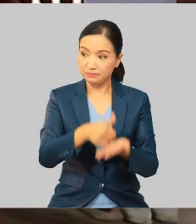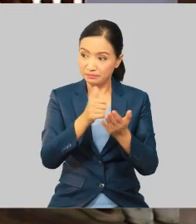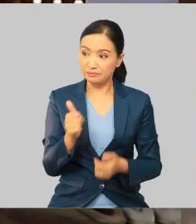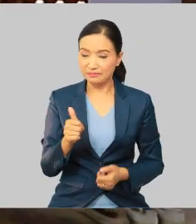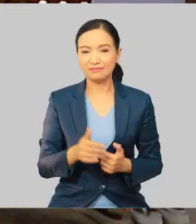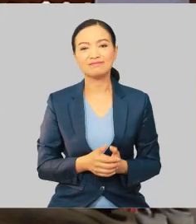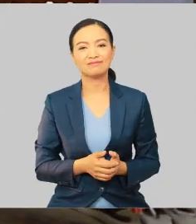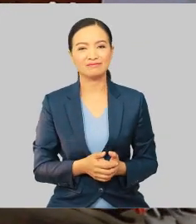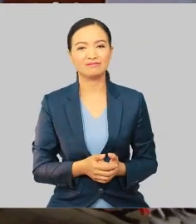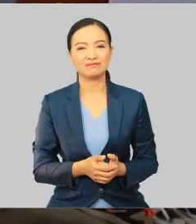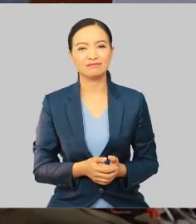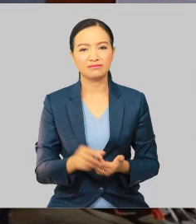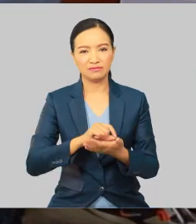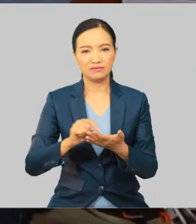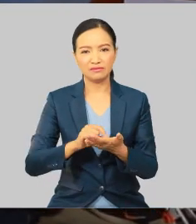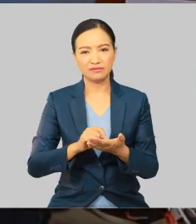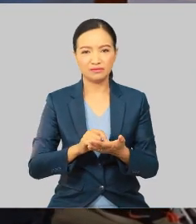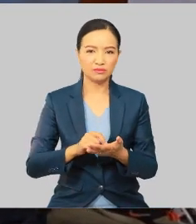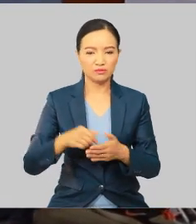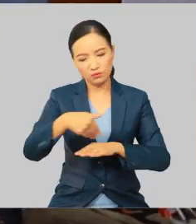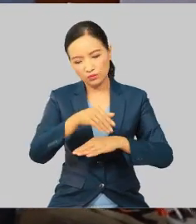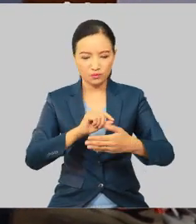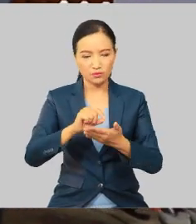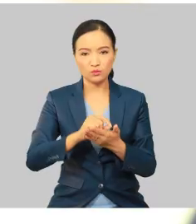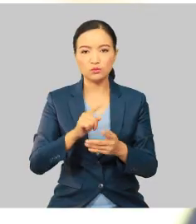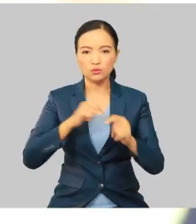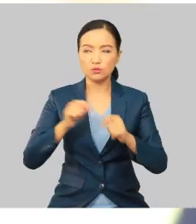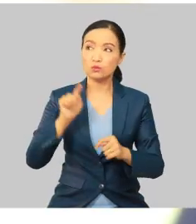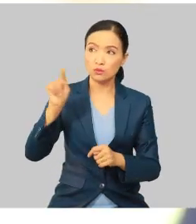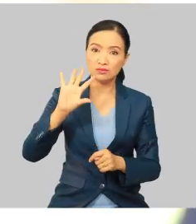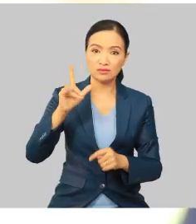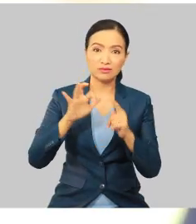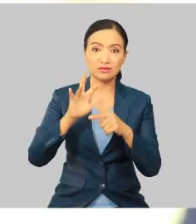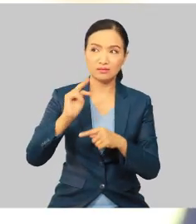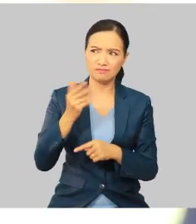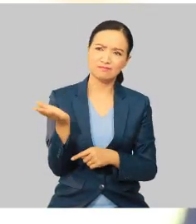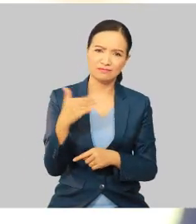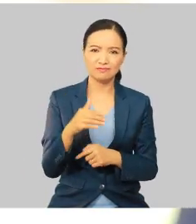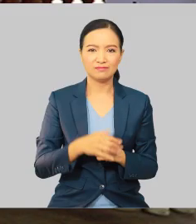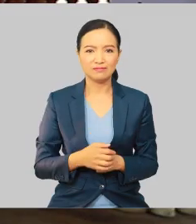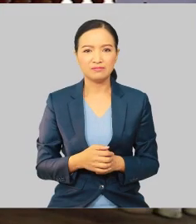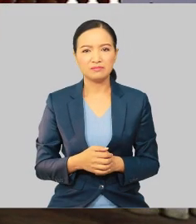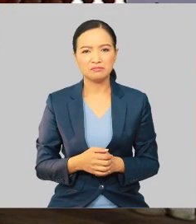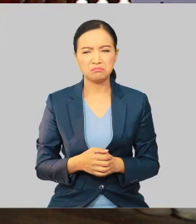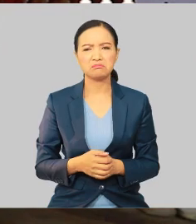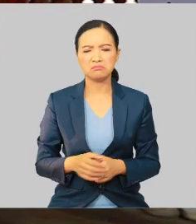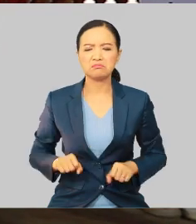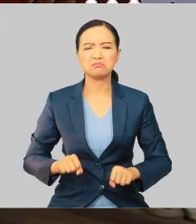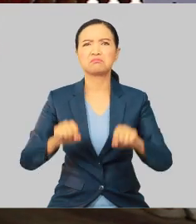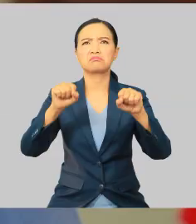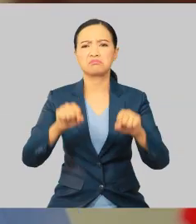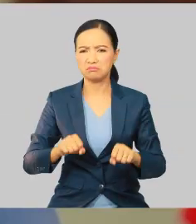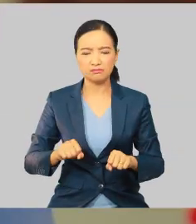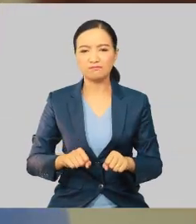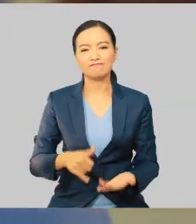องุ่นก็เลยเขียนโครงสร้างอะไรอะไรก็ติดต่อช่างเลยแล้วทำให้แม่จะต้องไม่ได้เข็นขึ้นเข็น